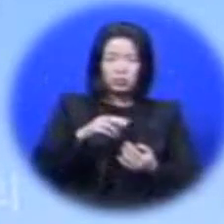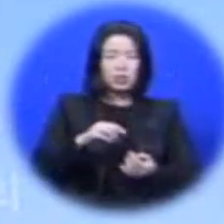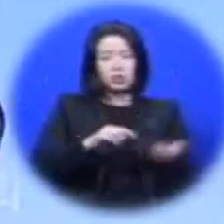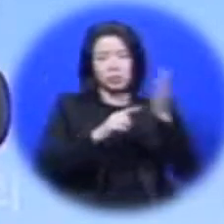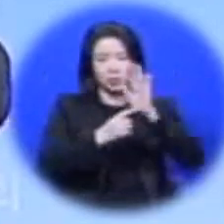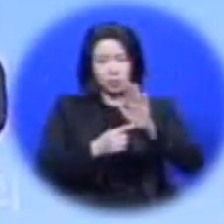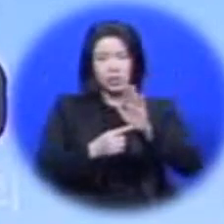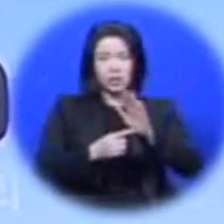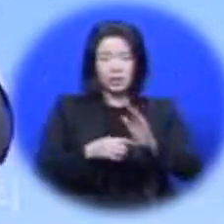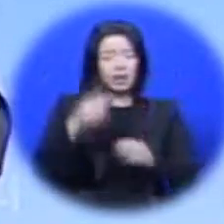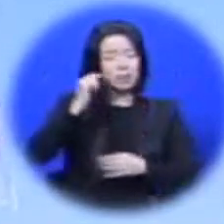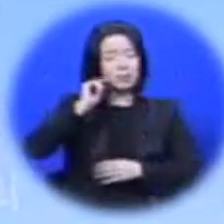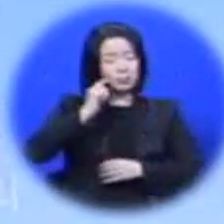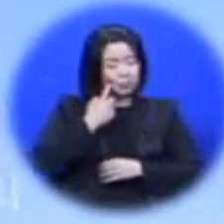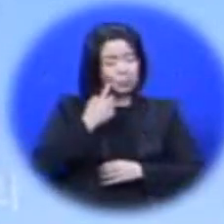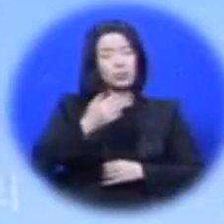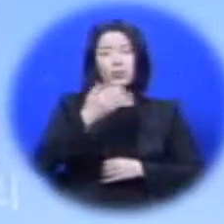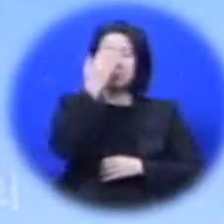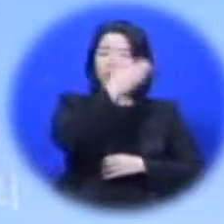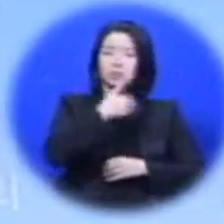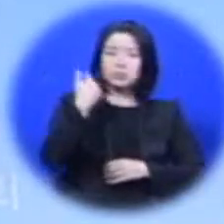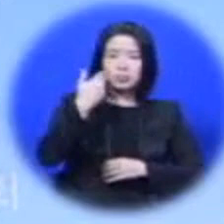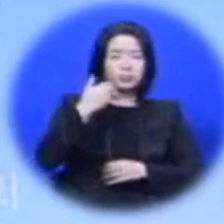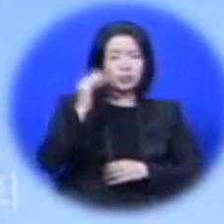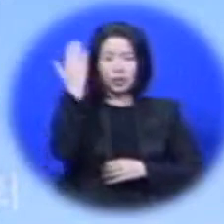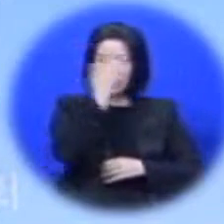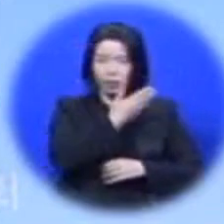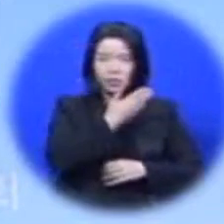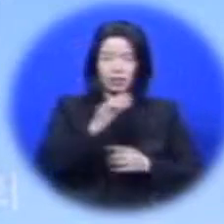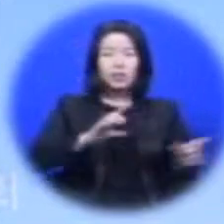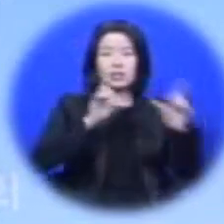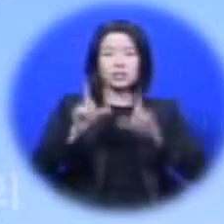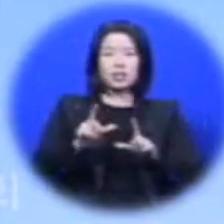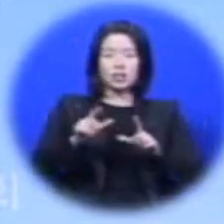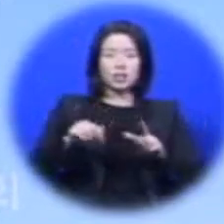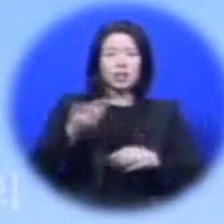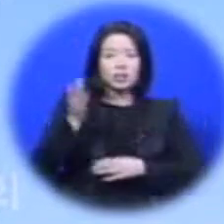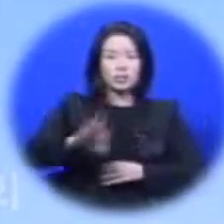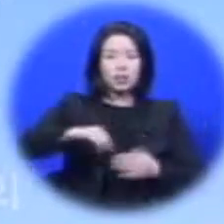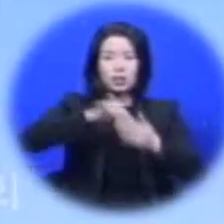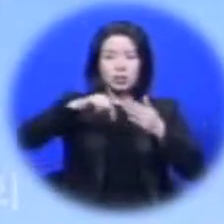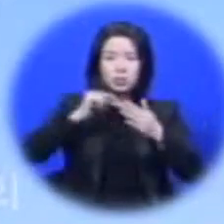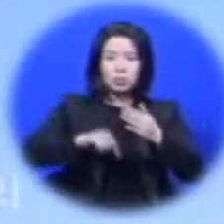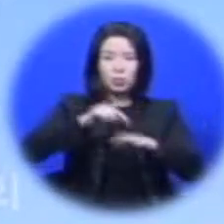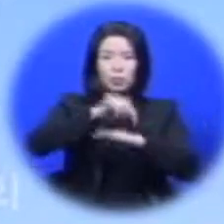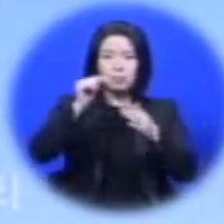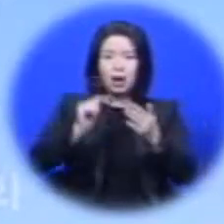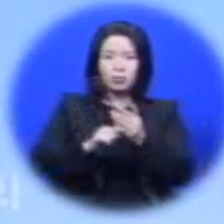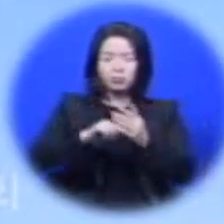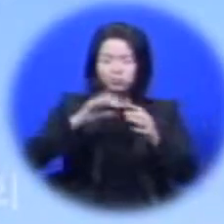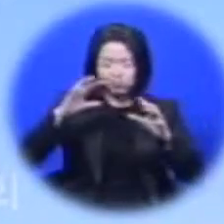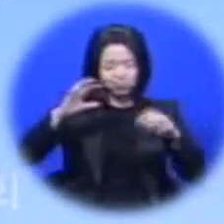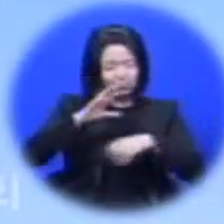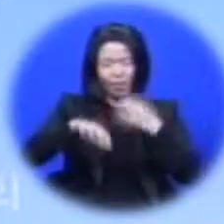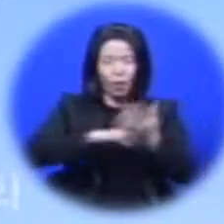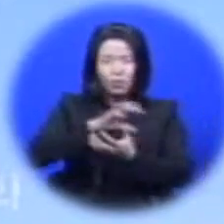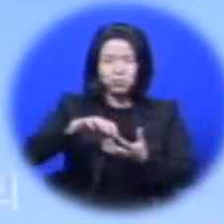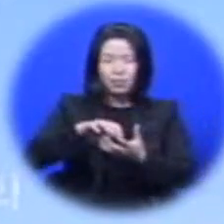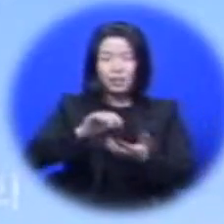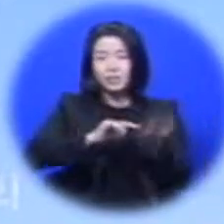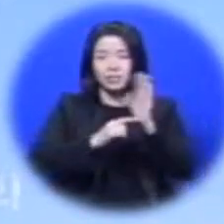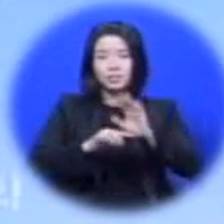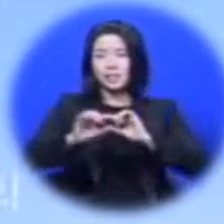다듬어서 이렇게 깔끔하게 지내지요. 속마음은 완전히 엉망입니다. 안 드러난.